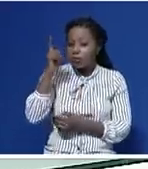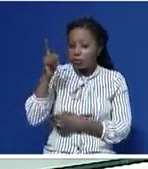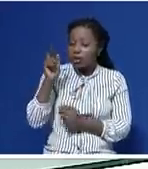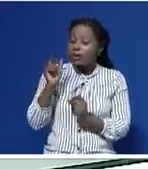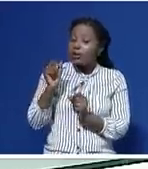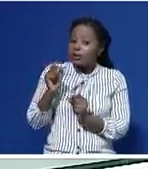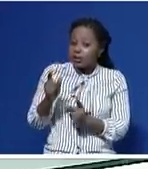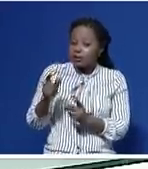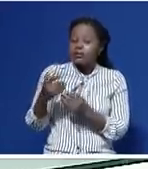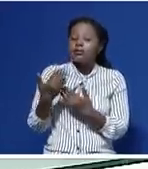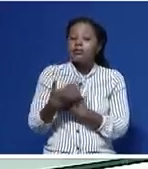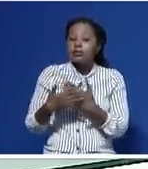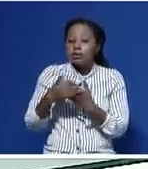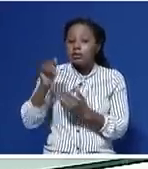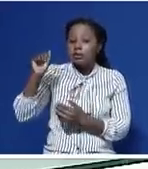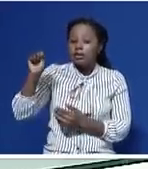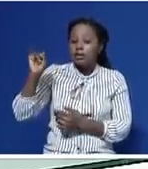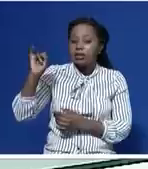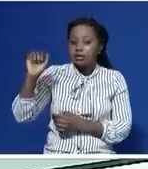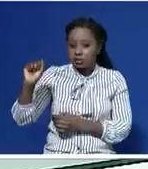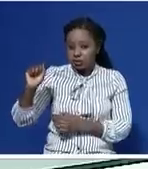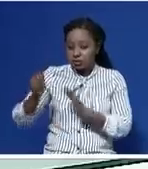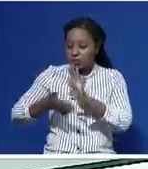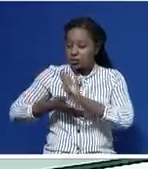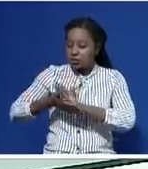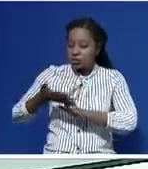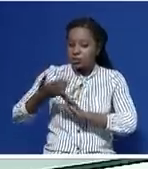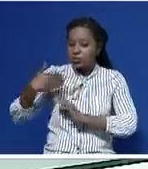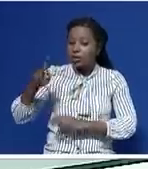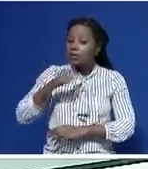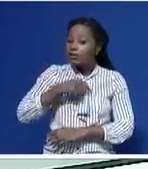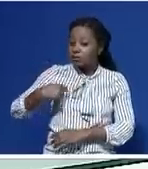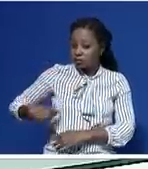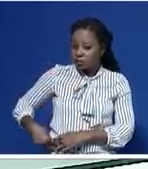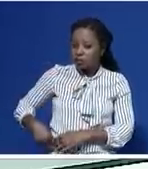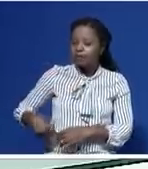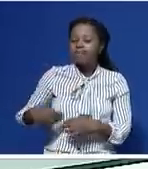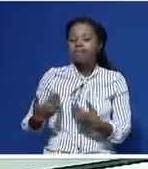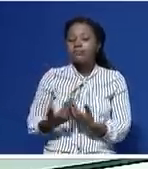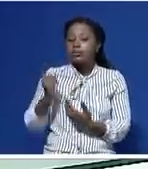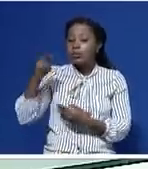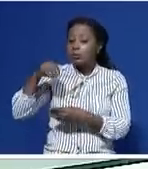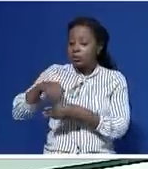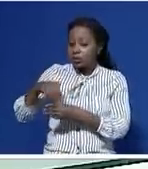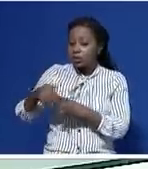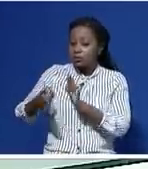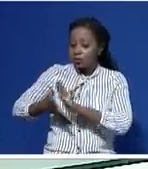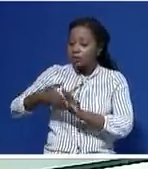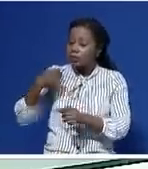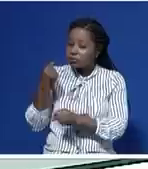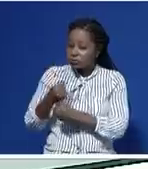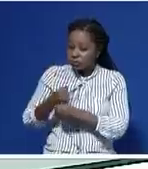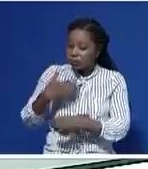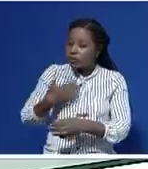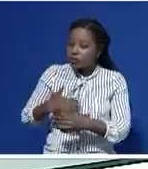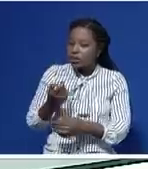lakini pia katika nchi za Asia mbali. Tumeanza kupeleka bidhaa zetu China, tuna wateja, tumeanza kufanya nao biashara,